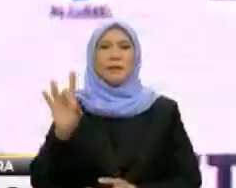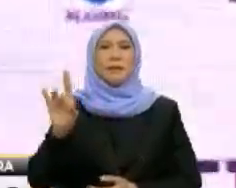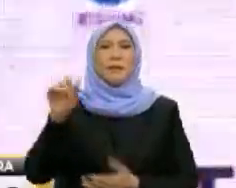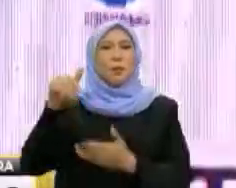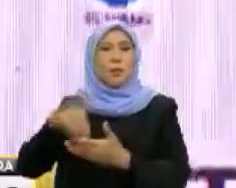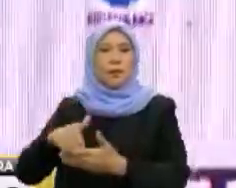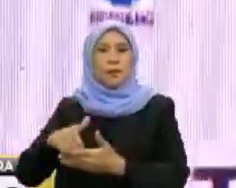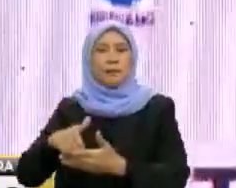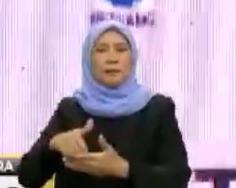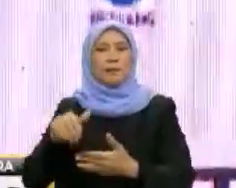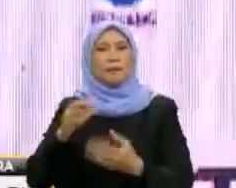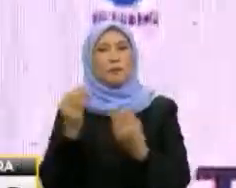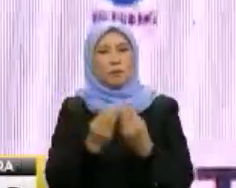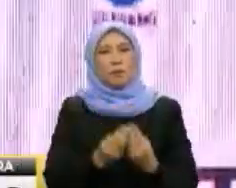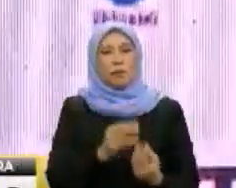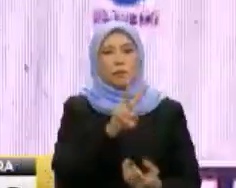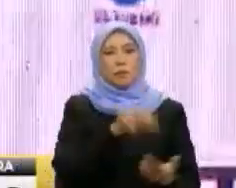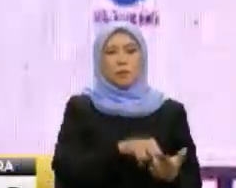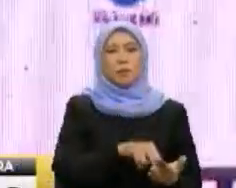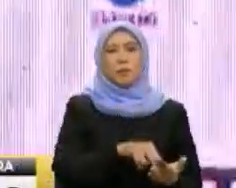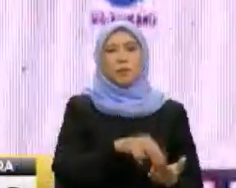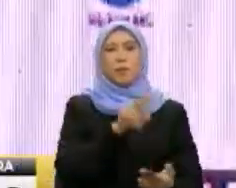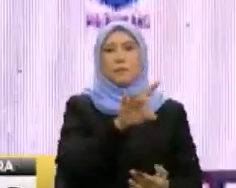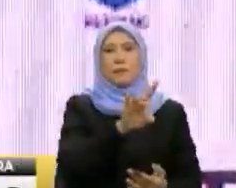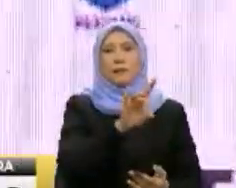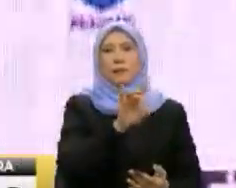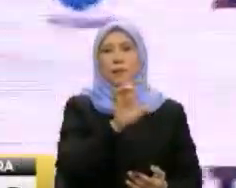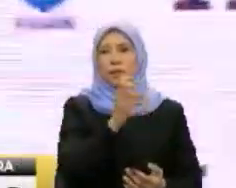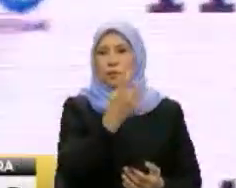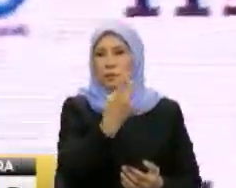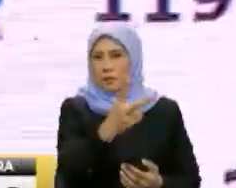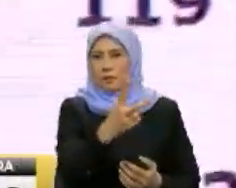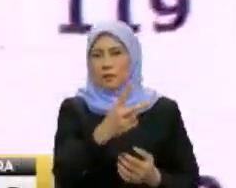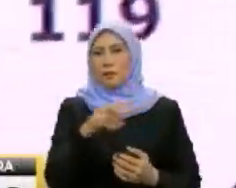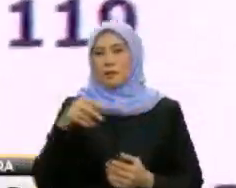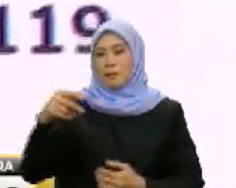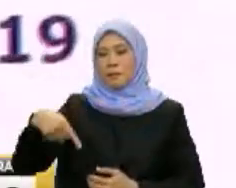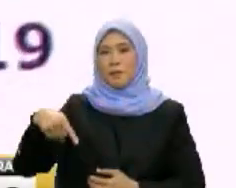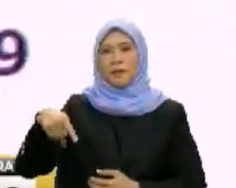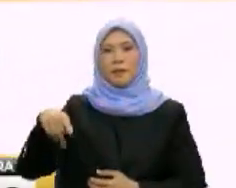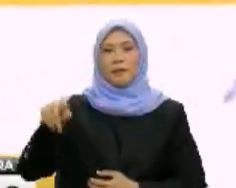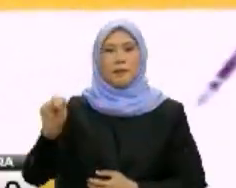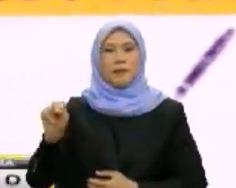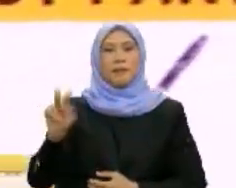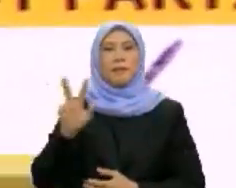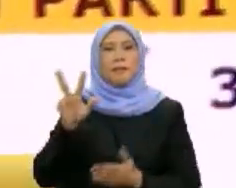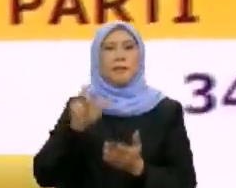6,568 undi dengan majoriti 2,812, manakala Perikatan Nasional